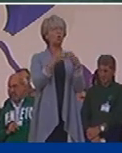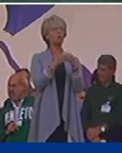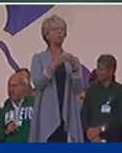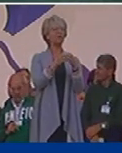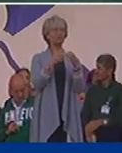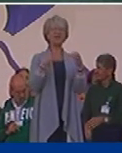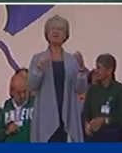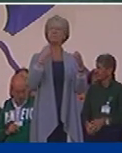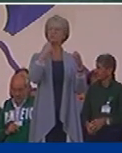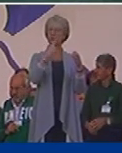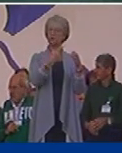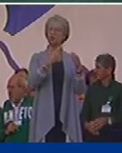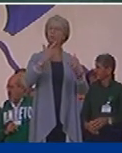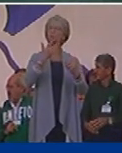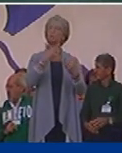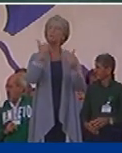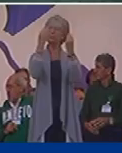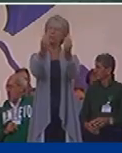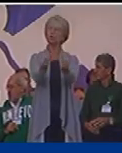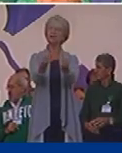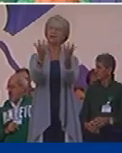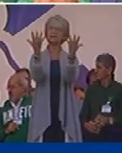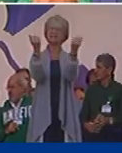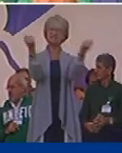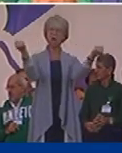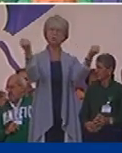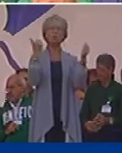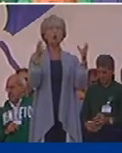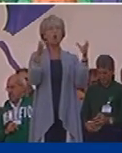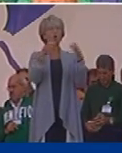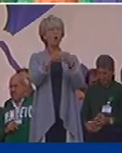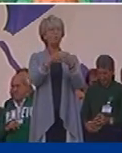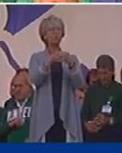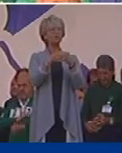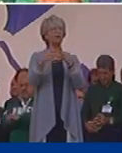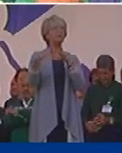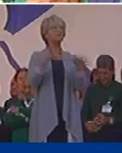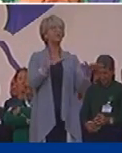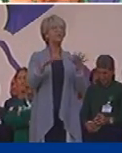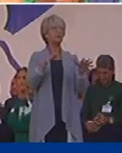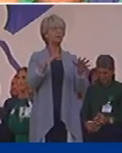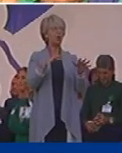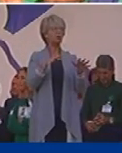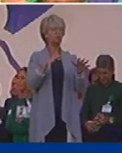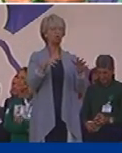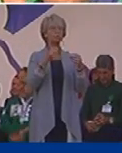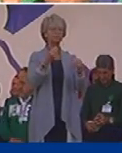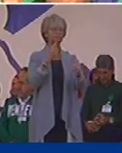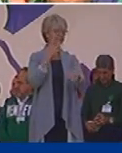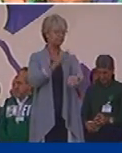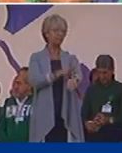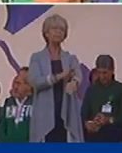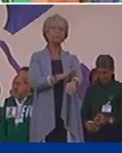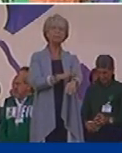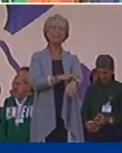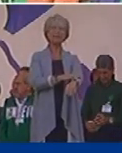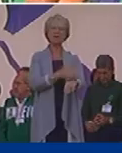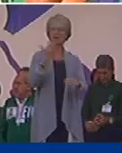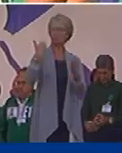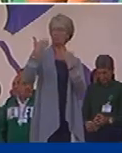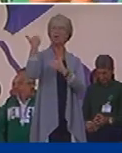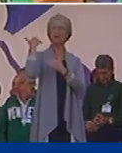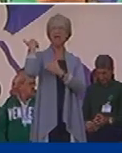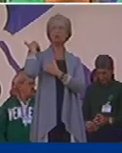tengo che portiate un saluto è una comunità che il terremoto l'ha vissuto sulla sua pelle qualche anno